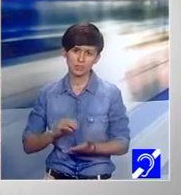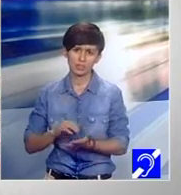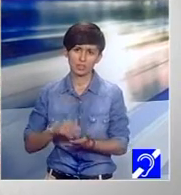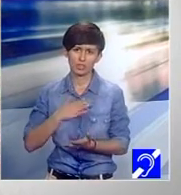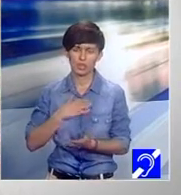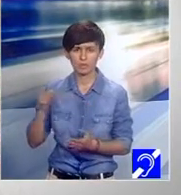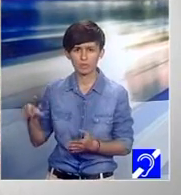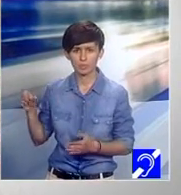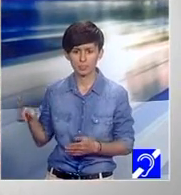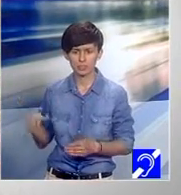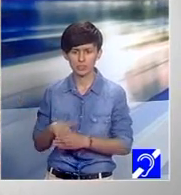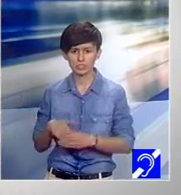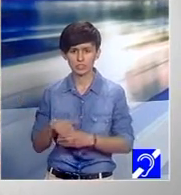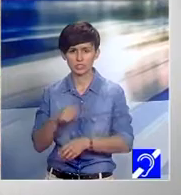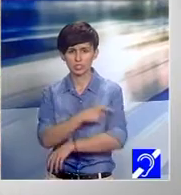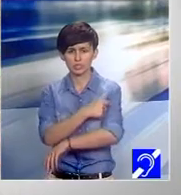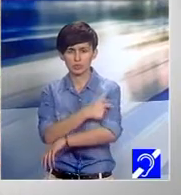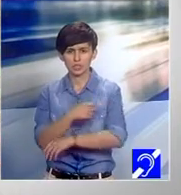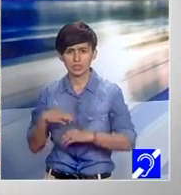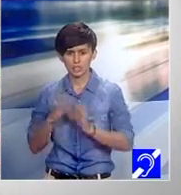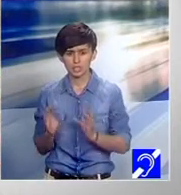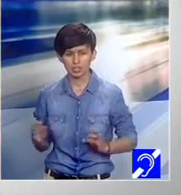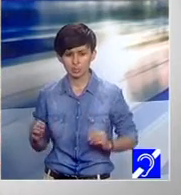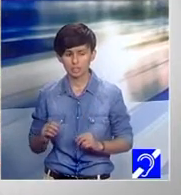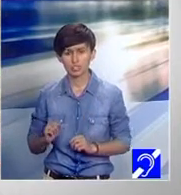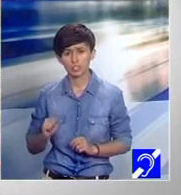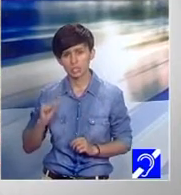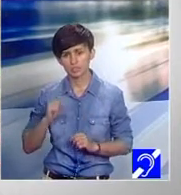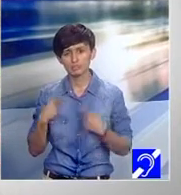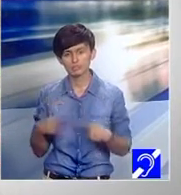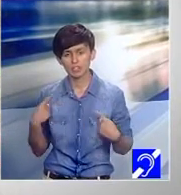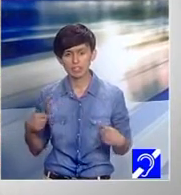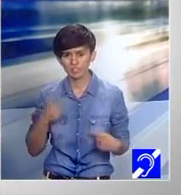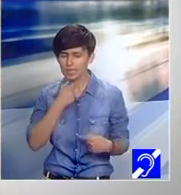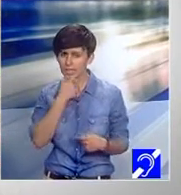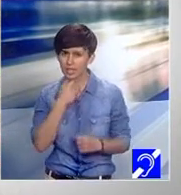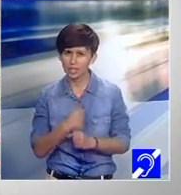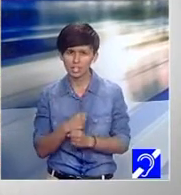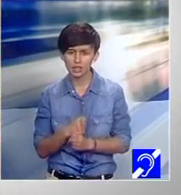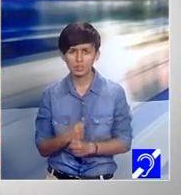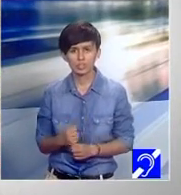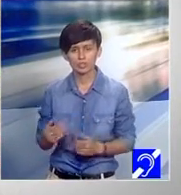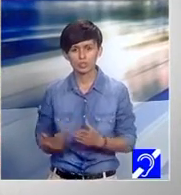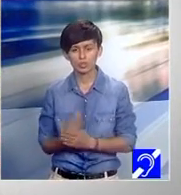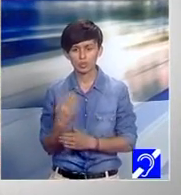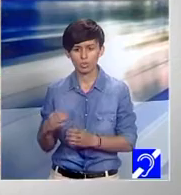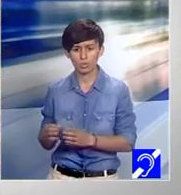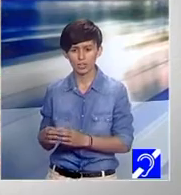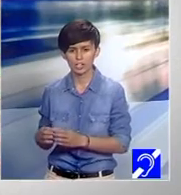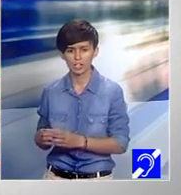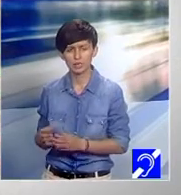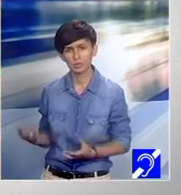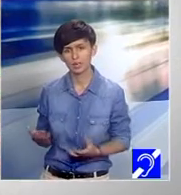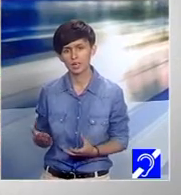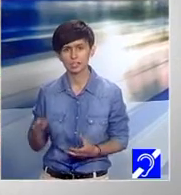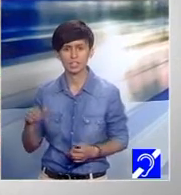și rulez în fiecare an, rulez o nouă echipă care să își prindă experiență. Cu greu găsesc